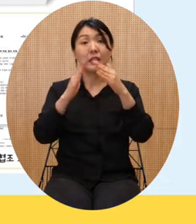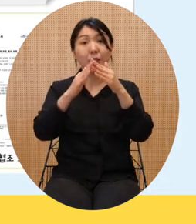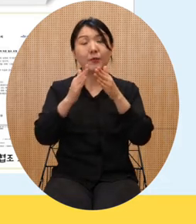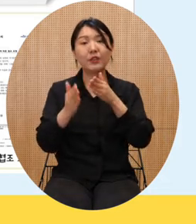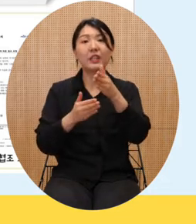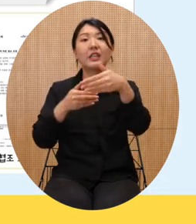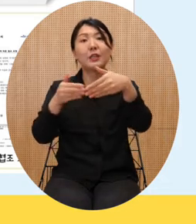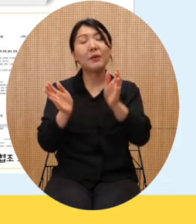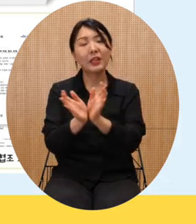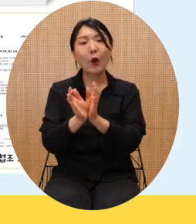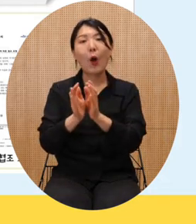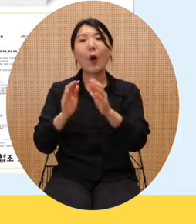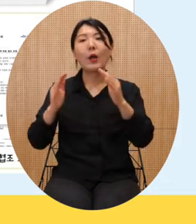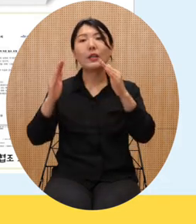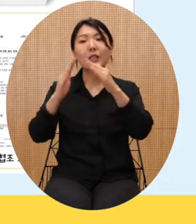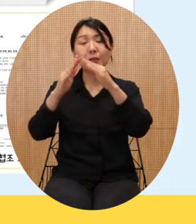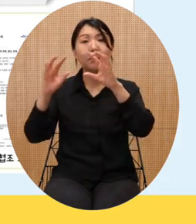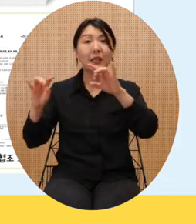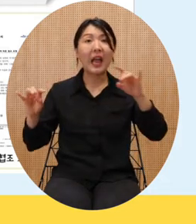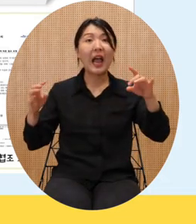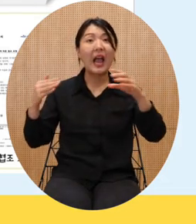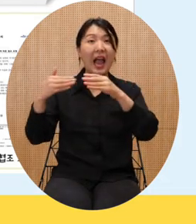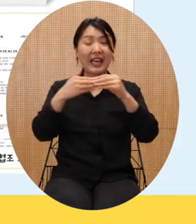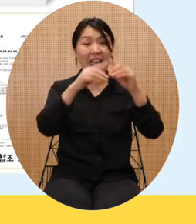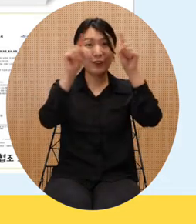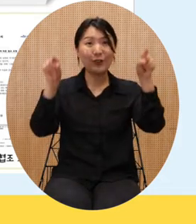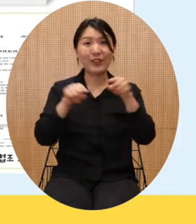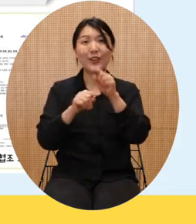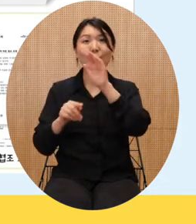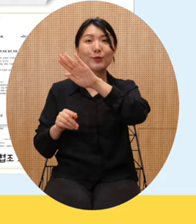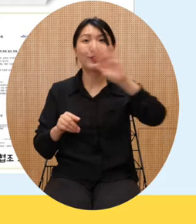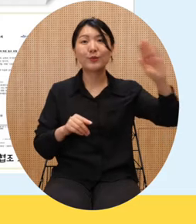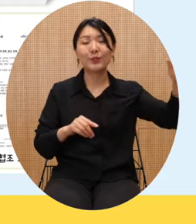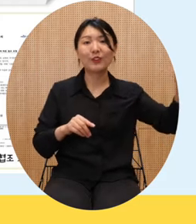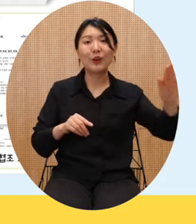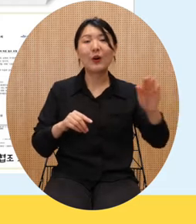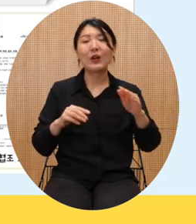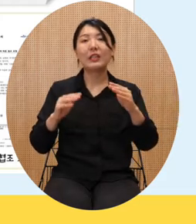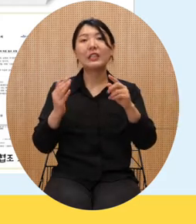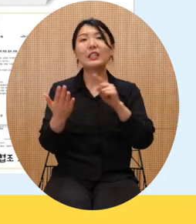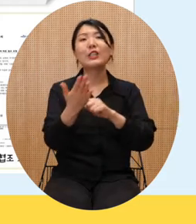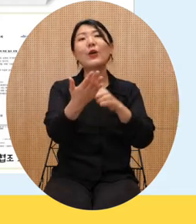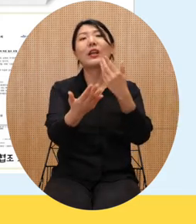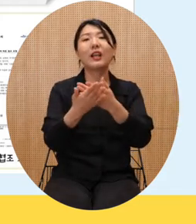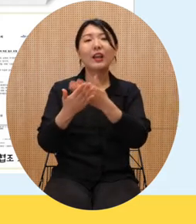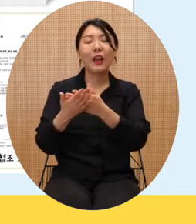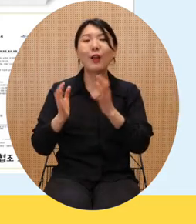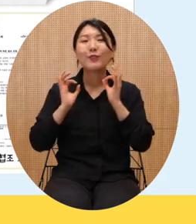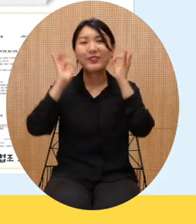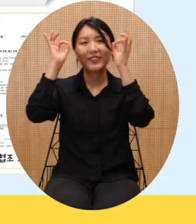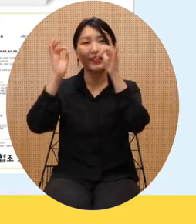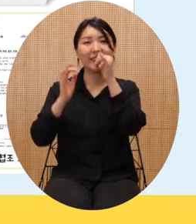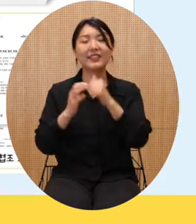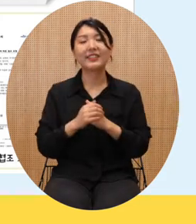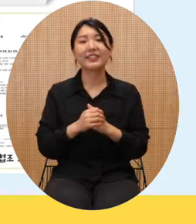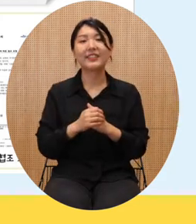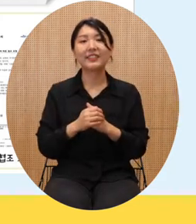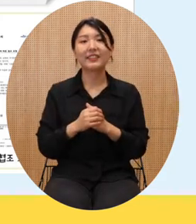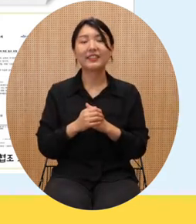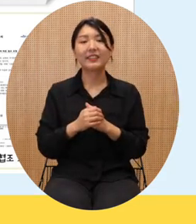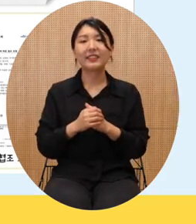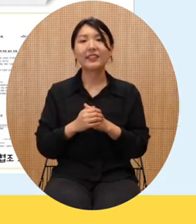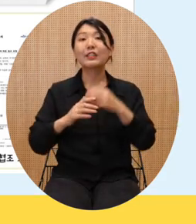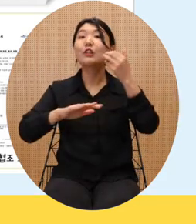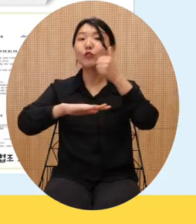주택과 직원들이 집집마다 그 안내문을 꽂고 주거비 지원을 신청하라고 하는 그런 노력들이